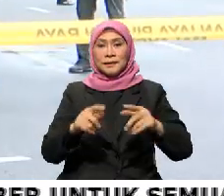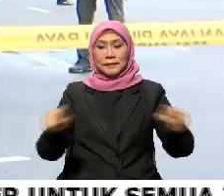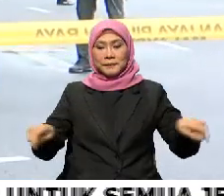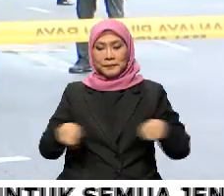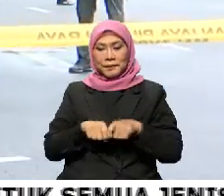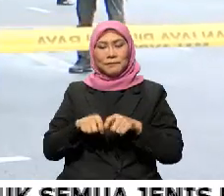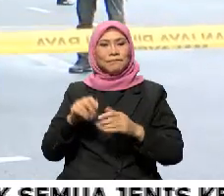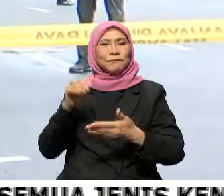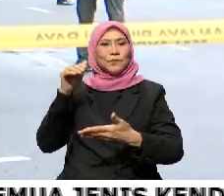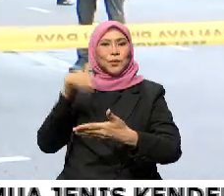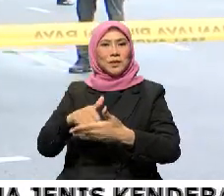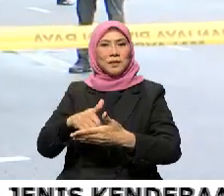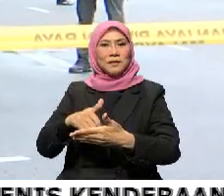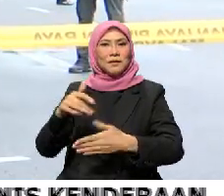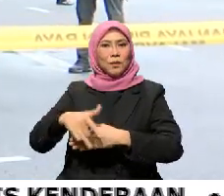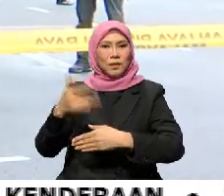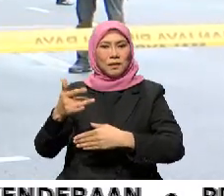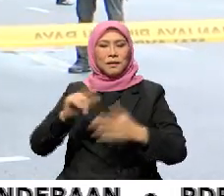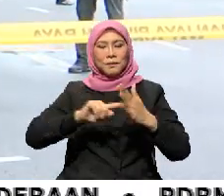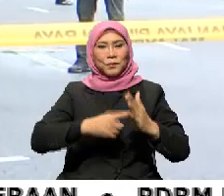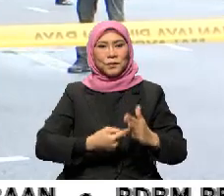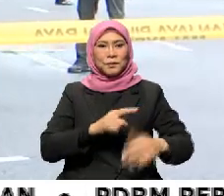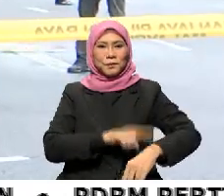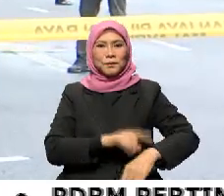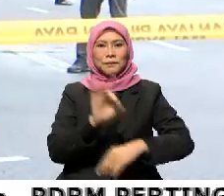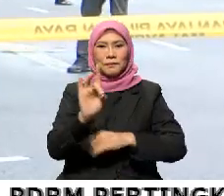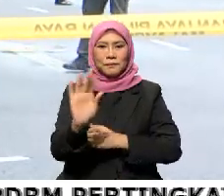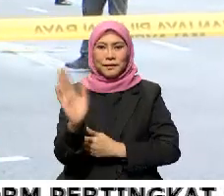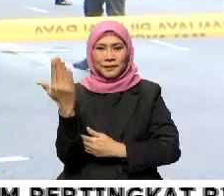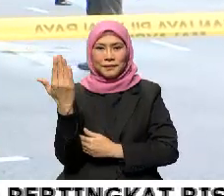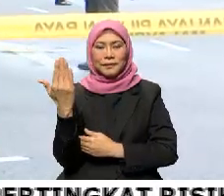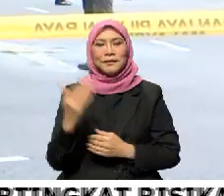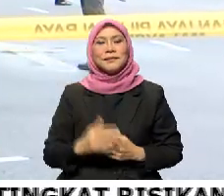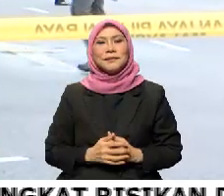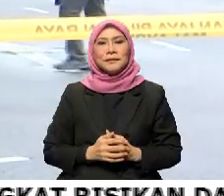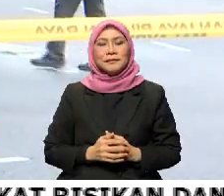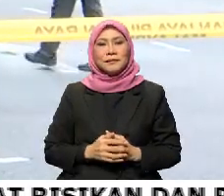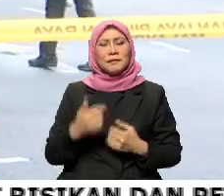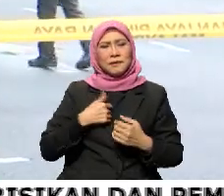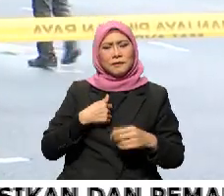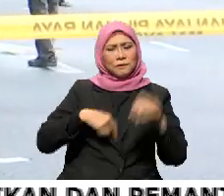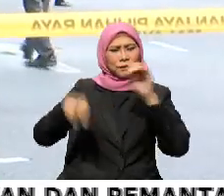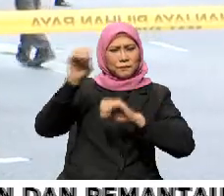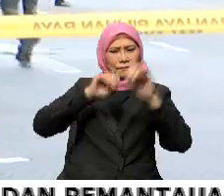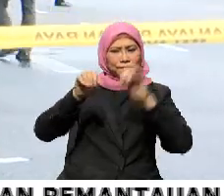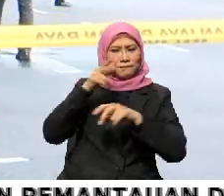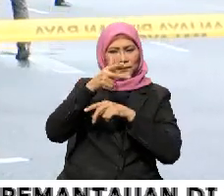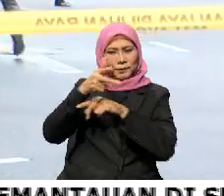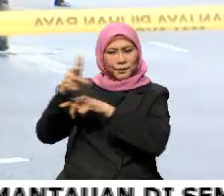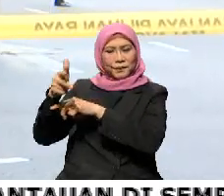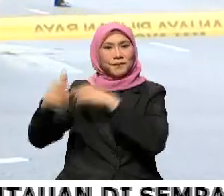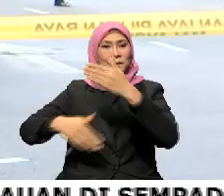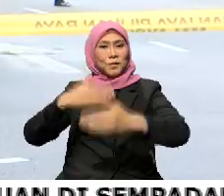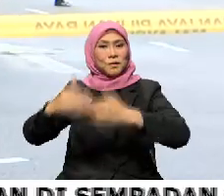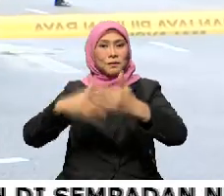proses undi awal yang telah pun bermula pada pukul 8 pagi tadi. Dan menurut tinjauan saya sejak bermulanya proses